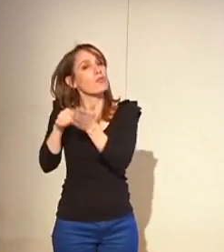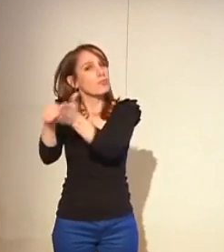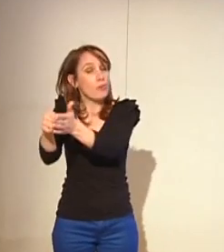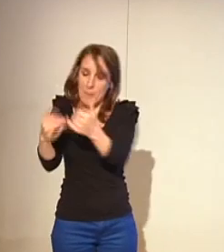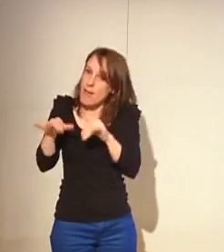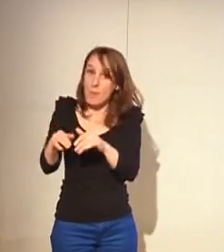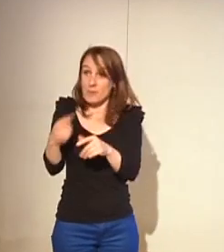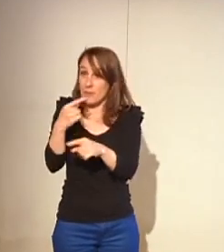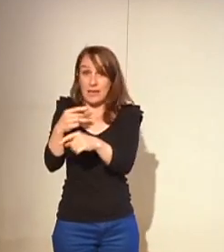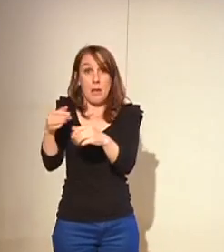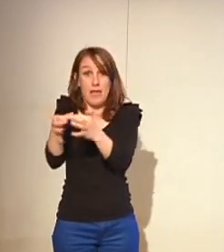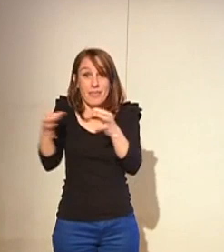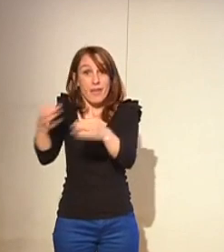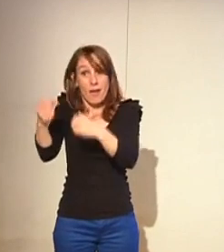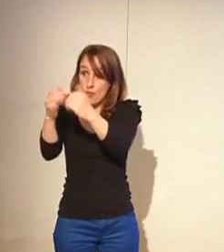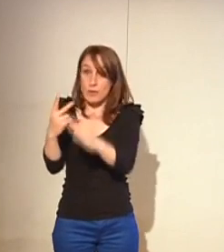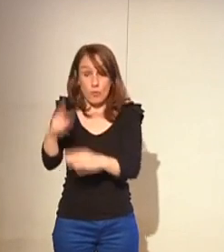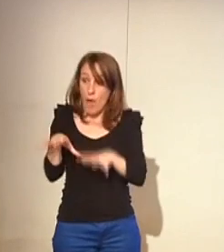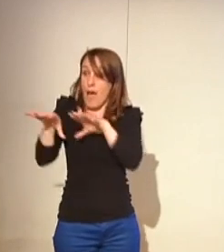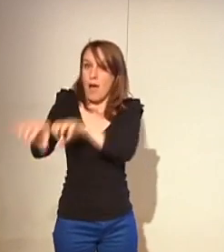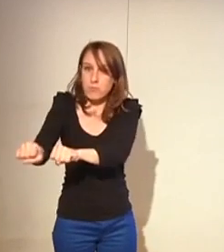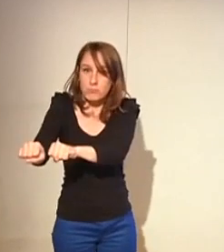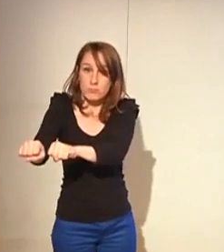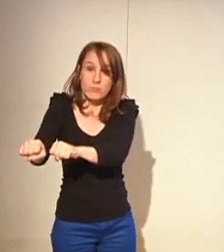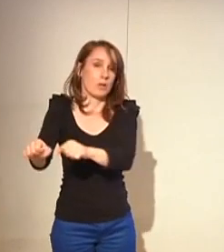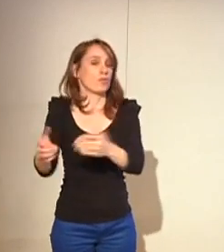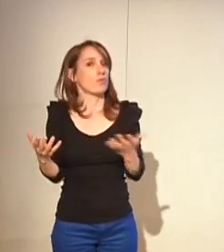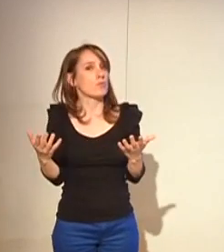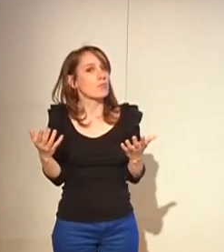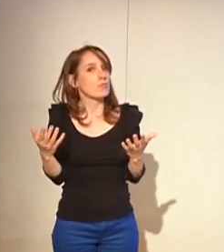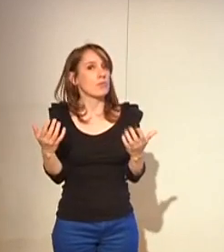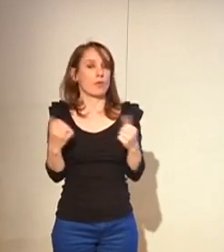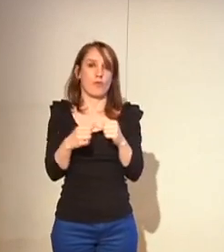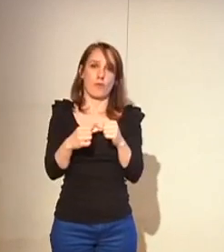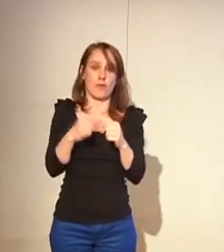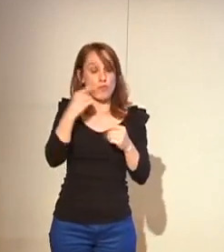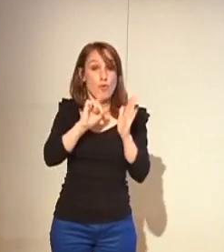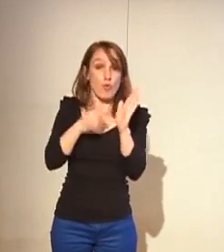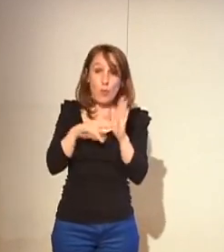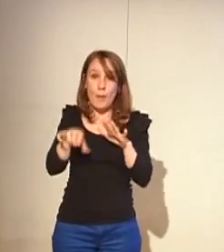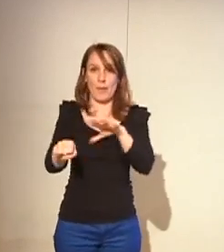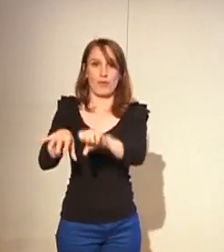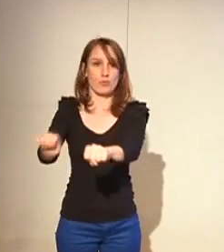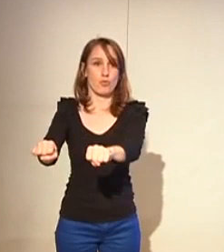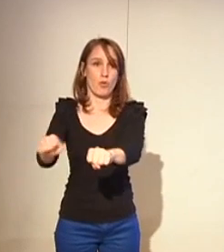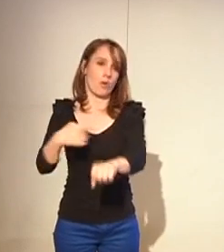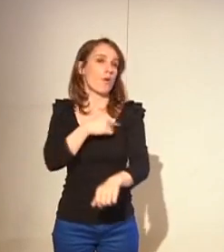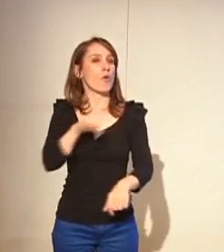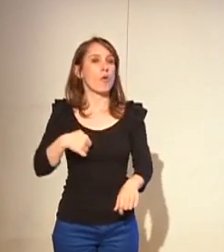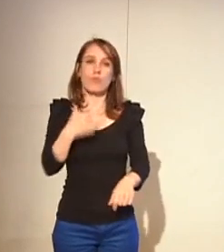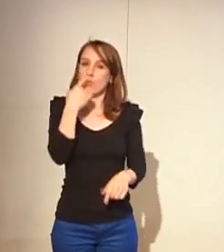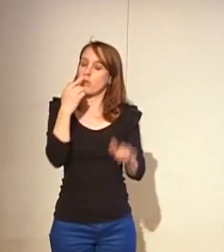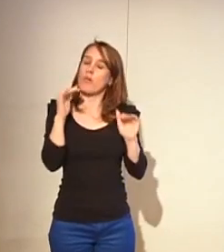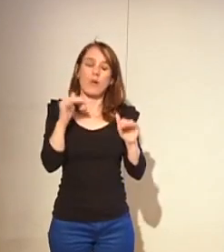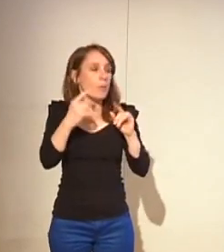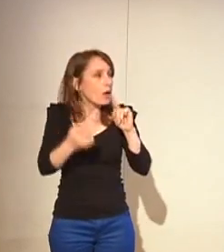là de préemption nous pour ce qui nous concerne nous considérons que l'assemblée délibérante doit pouvoir